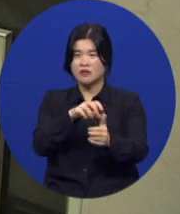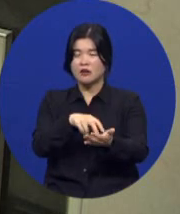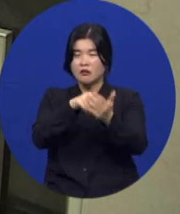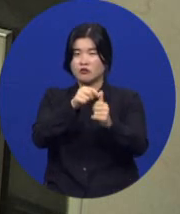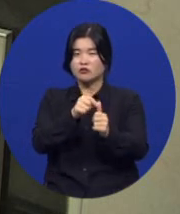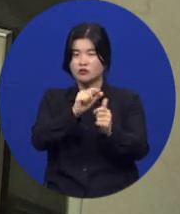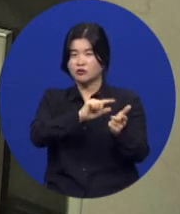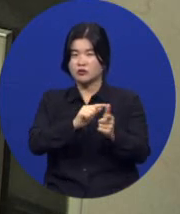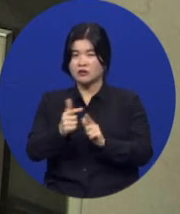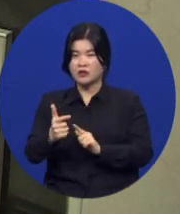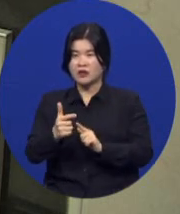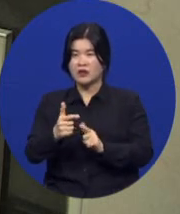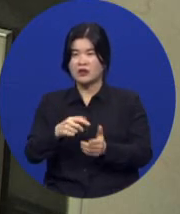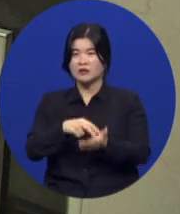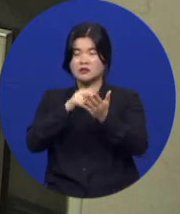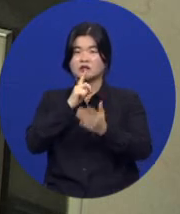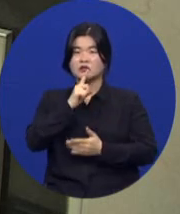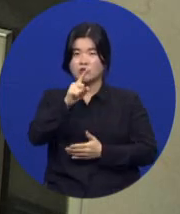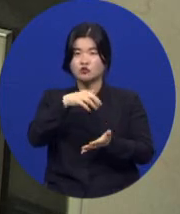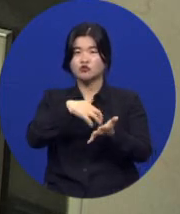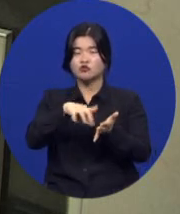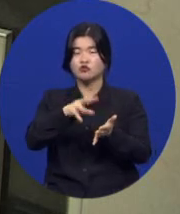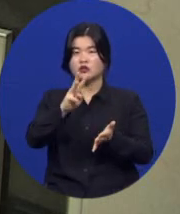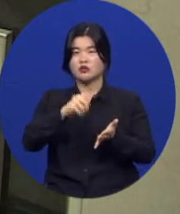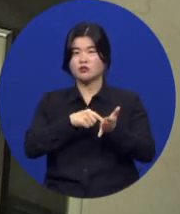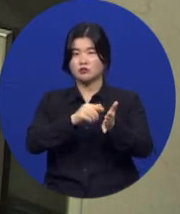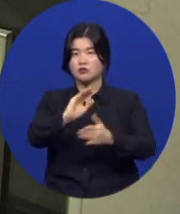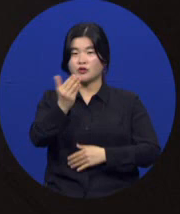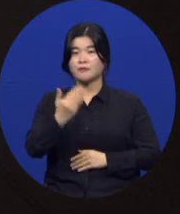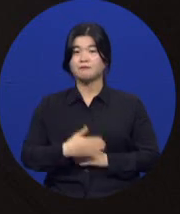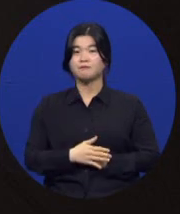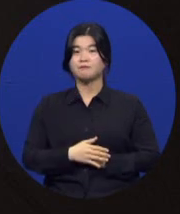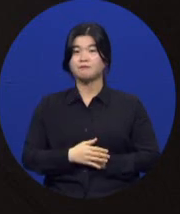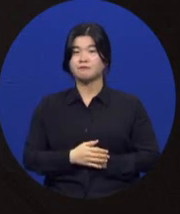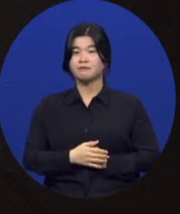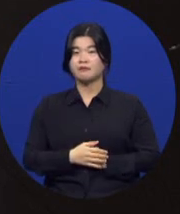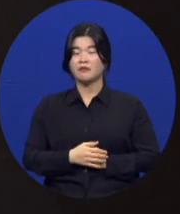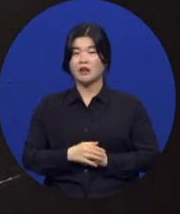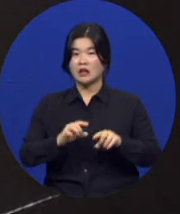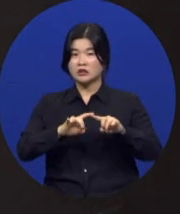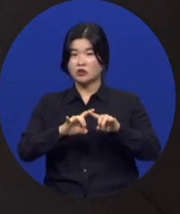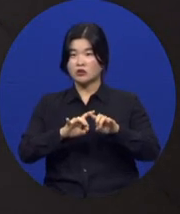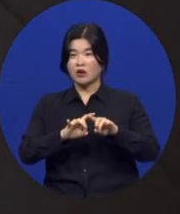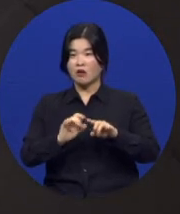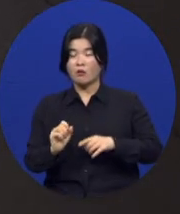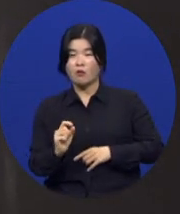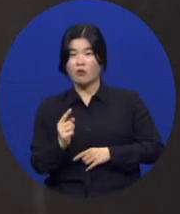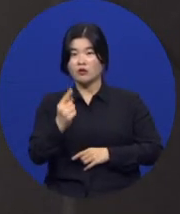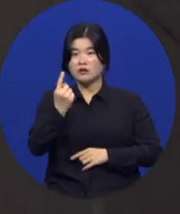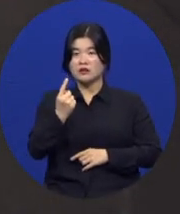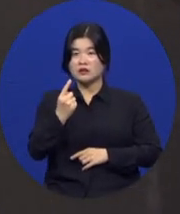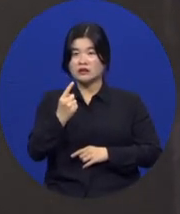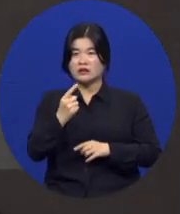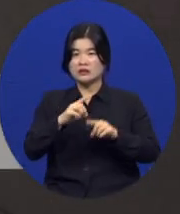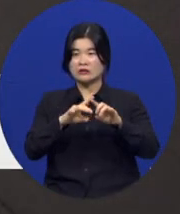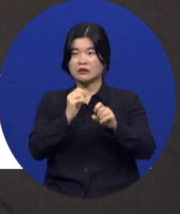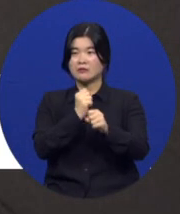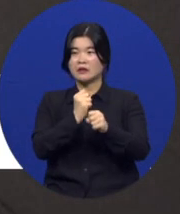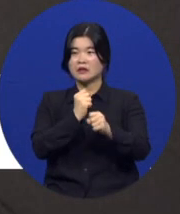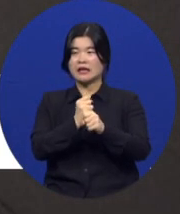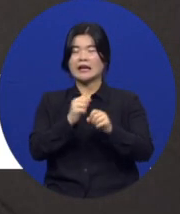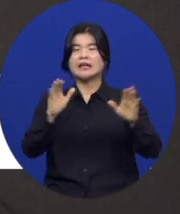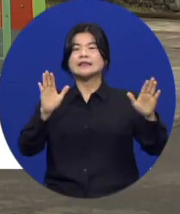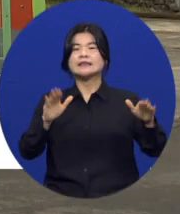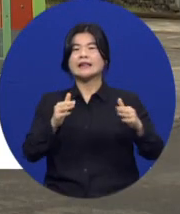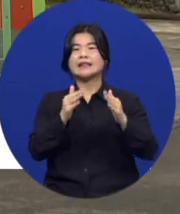구조되는 등 승강기 갇힘 신구는 3 거니 접수됐습니다 정전 사고 원인은 전신주의 지어진 새 둥지